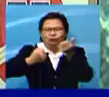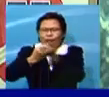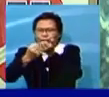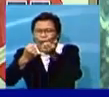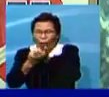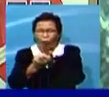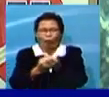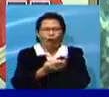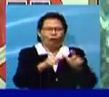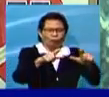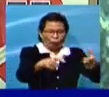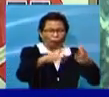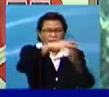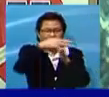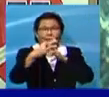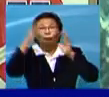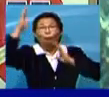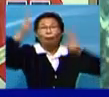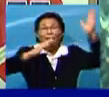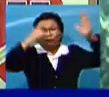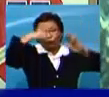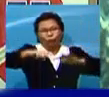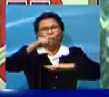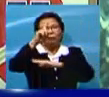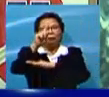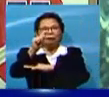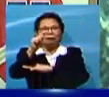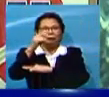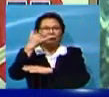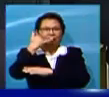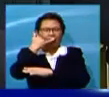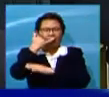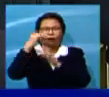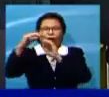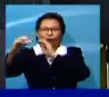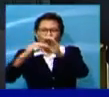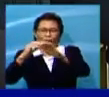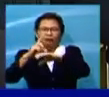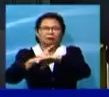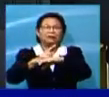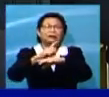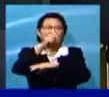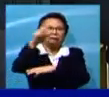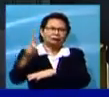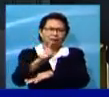untuk skuad kriket negara oleh syarikat telekomunikasi LeBlanc di Damansara.